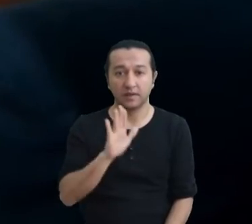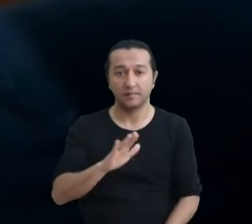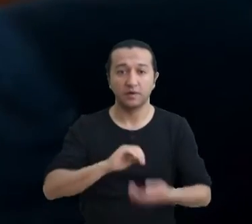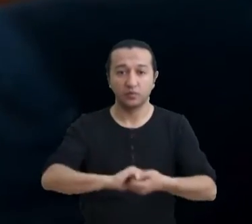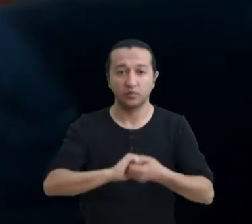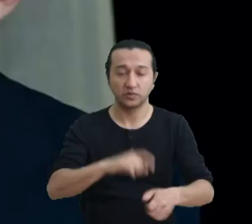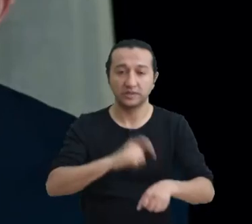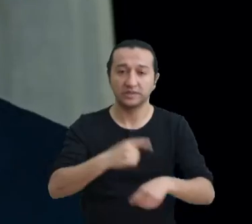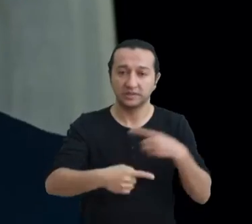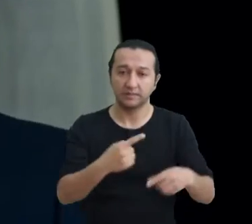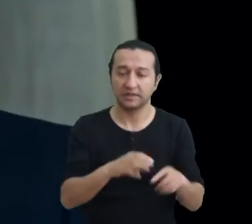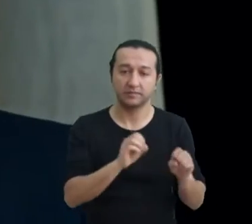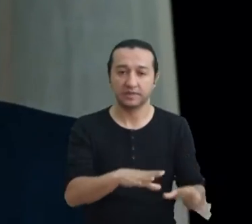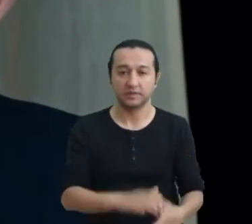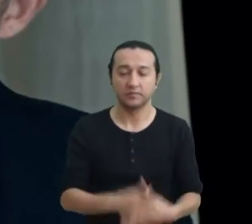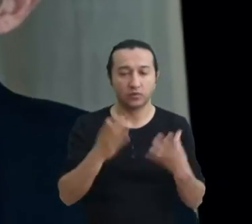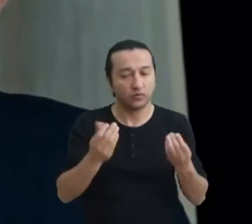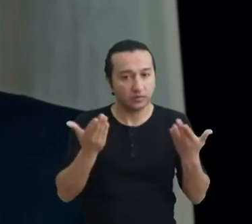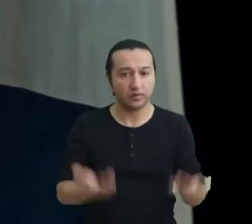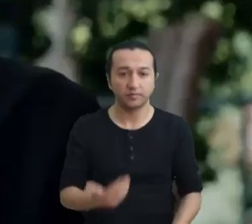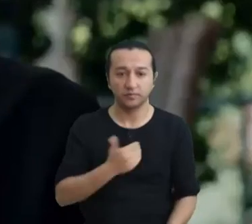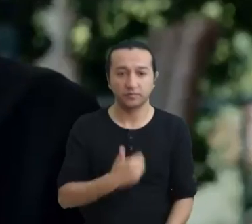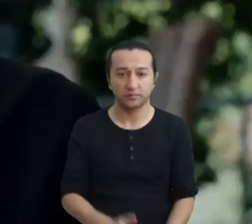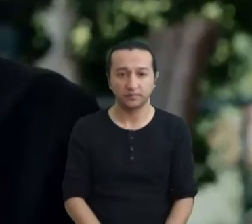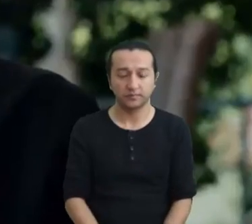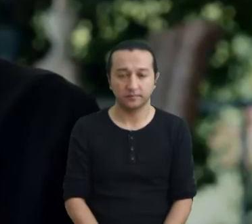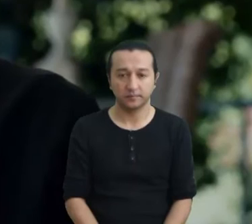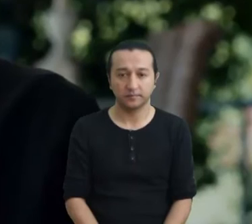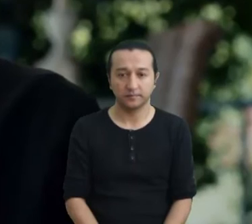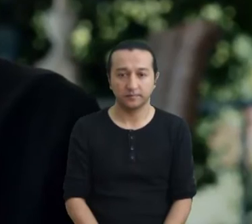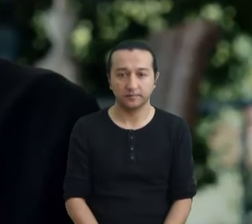Ama dostluğu zamana bırakalım. Kabul.